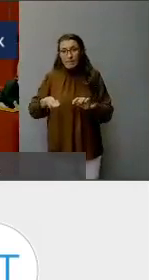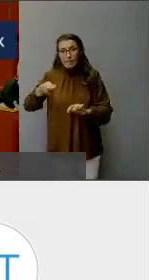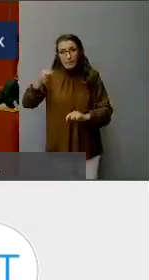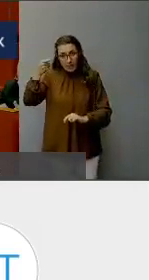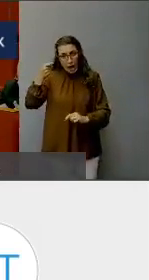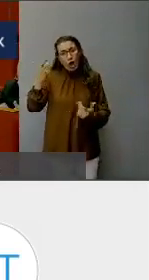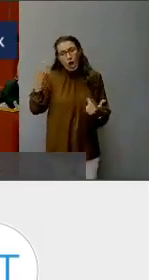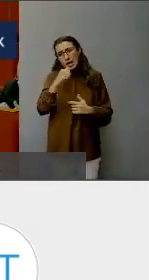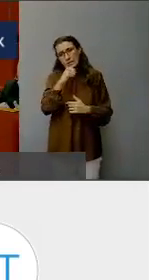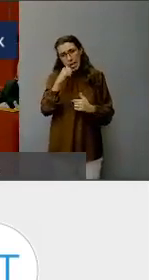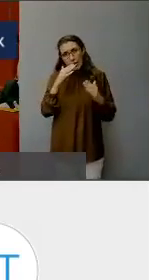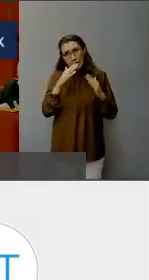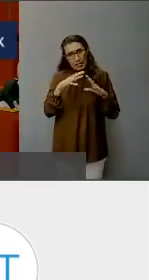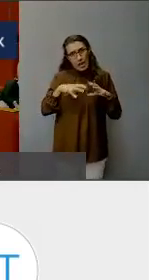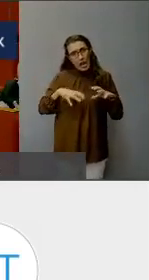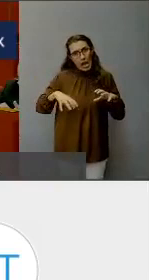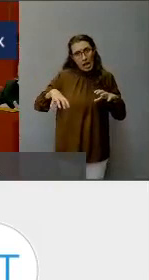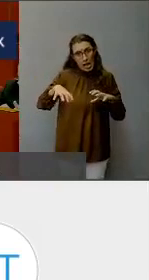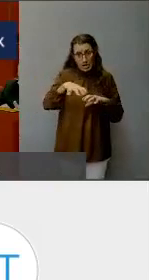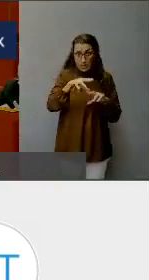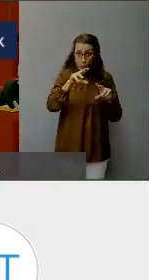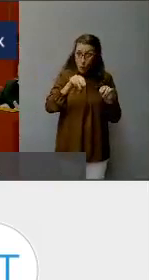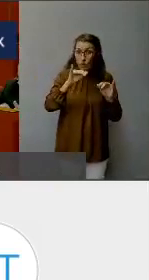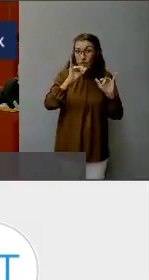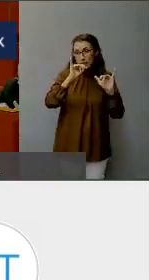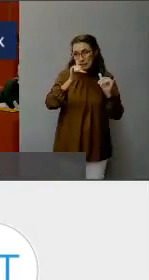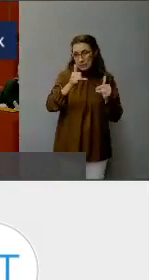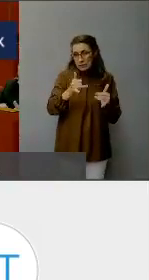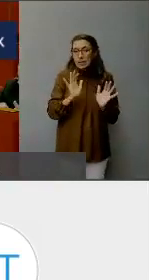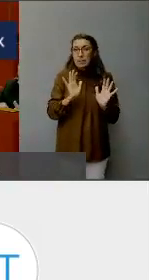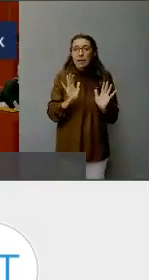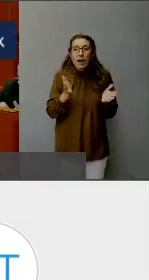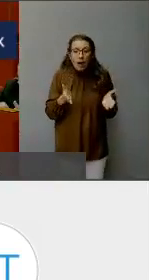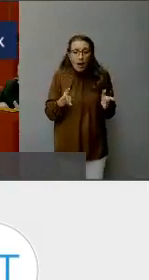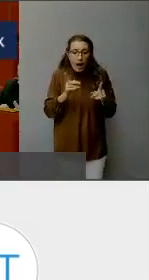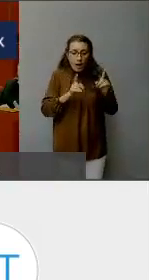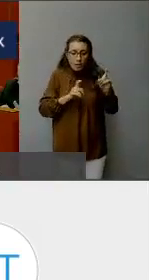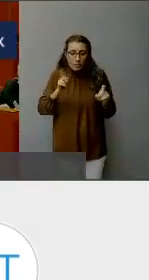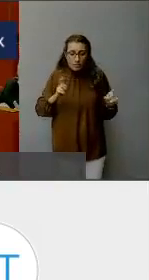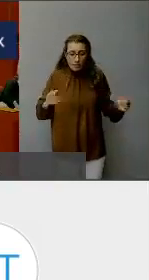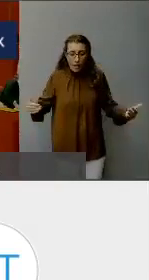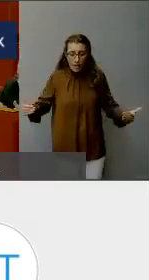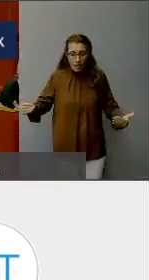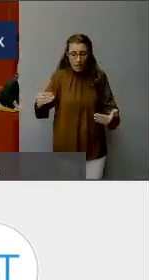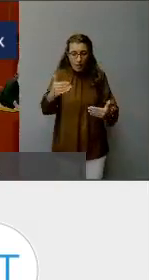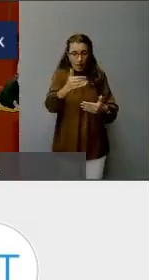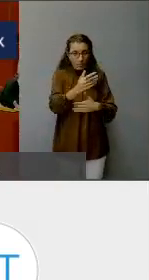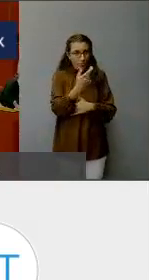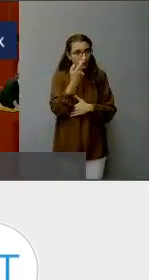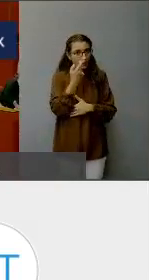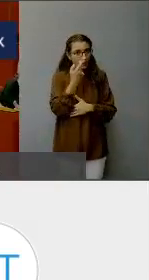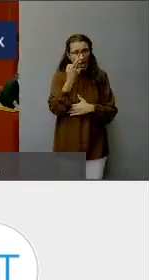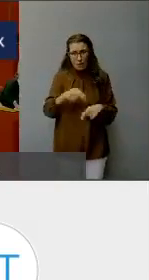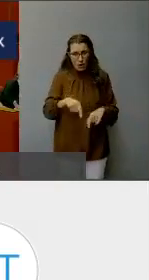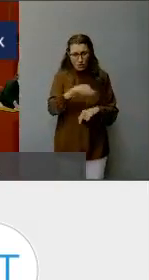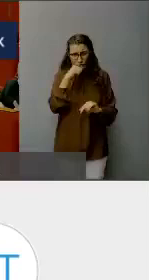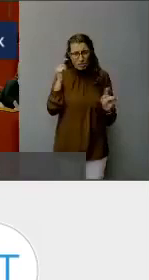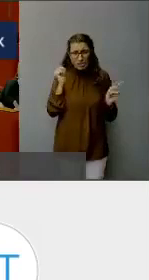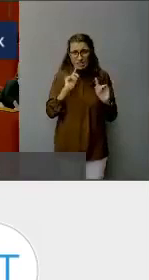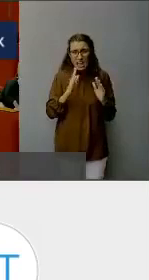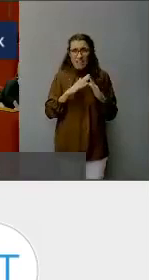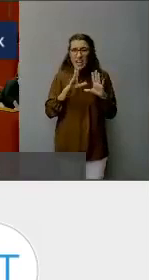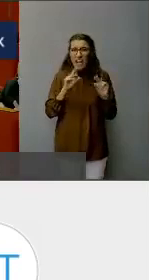per la città come e evidente dai dati oggi non ha bisogno di nuove abitazioni